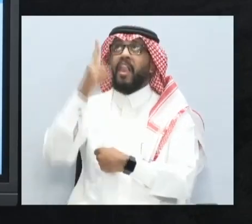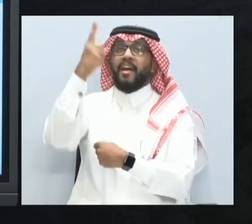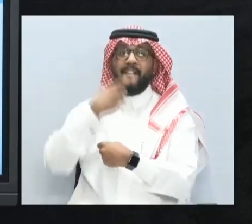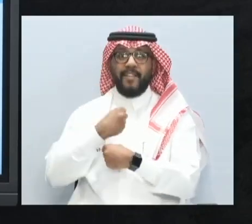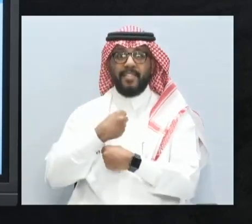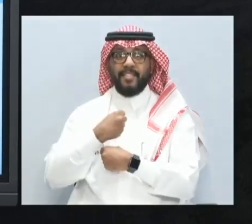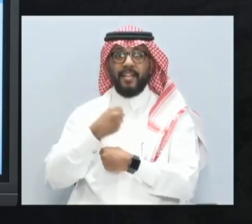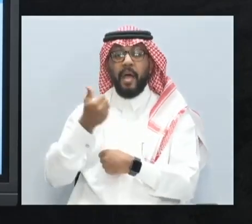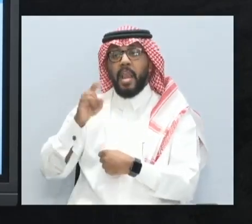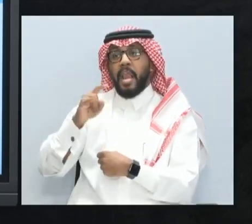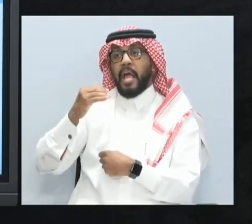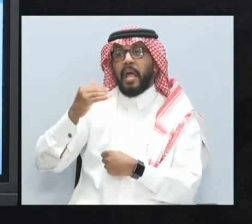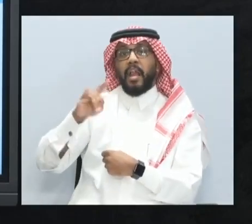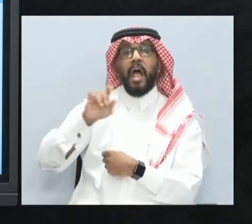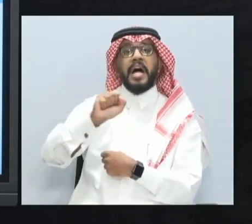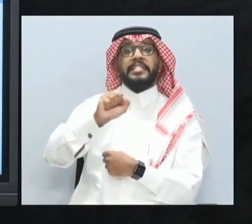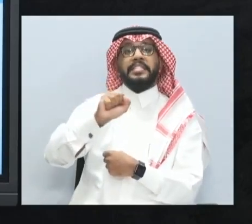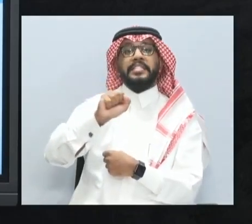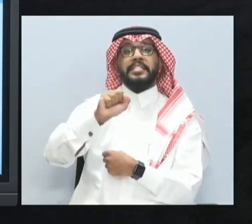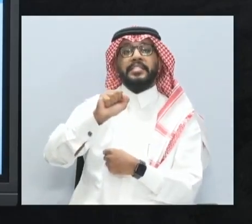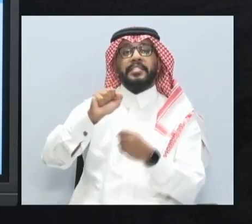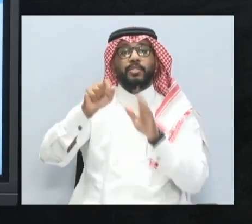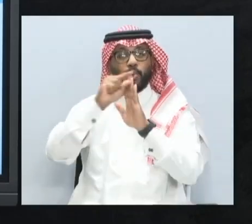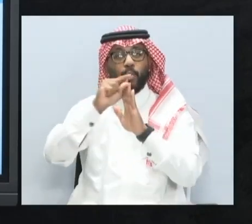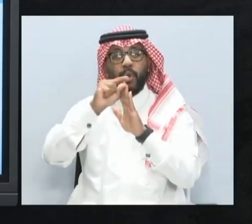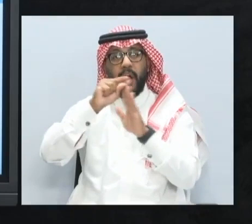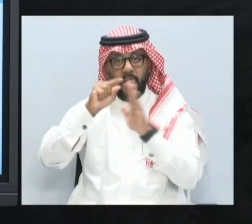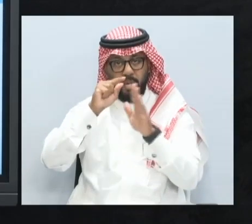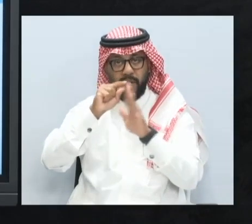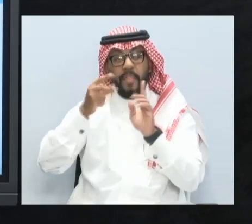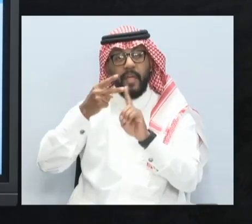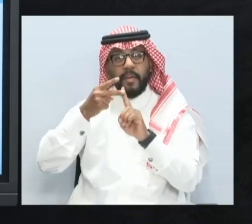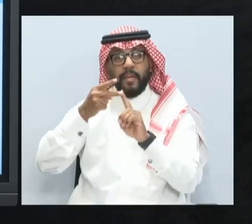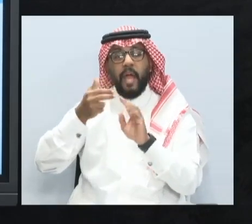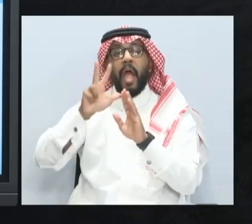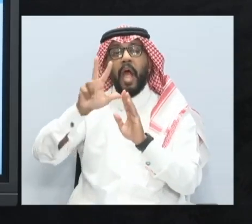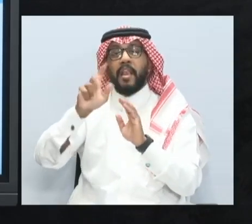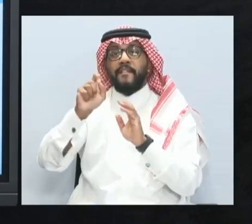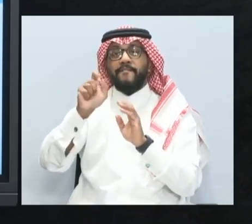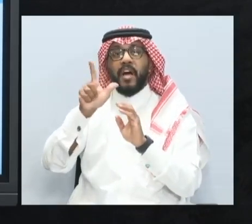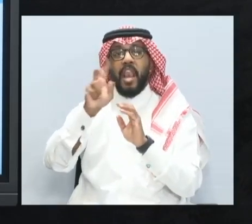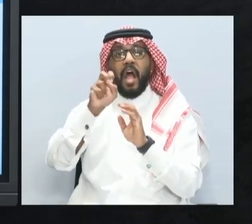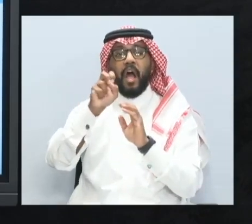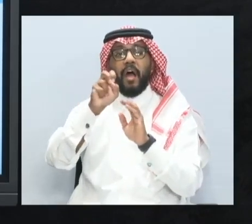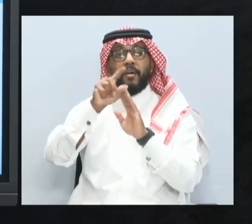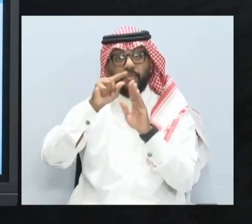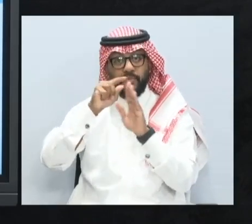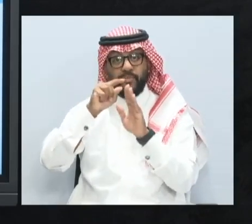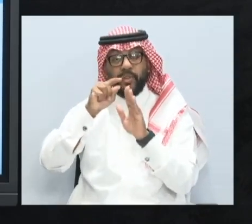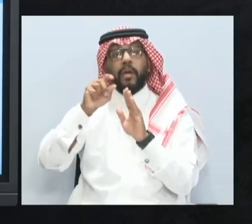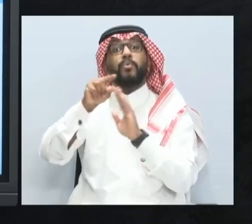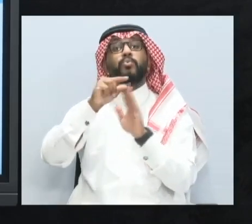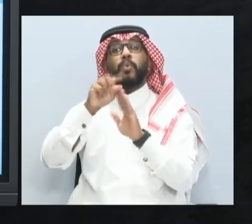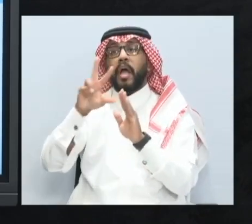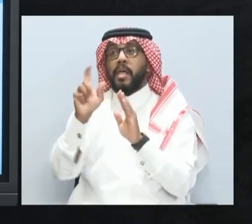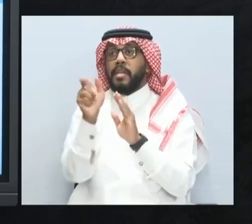قالها حتى فمن قالها في صباحه ثلاث مرات حفظه الله حتى المساء ومن قالها في مسائه حفظه الله حتى